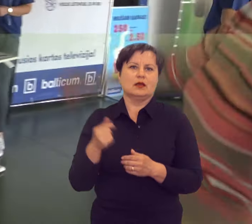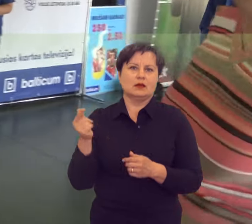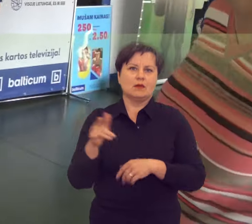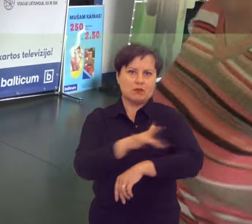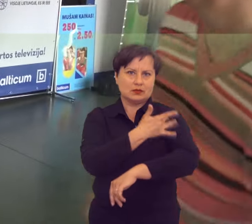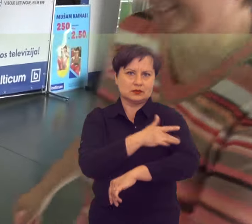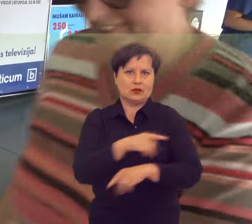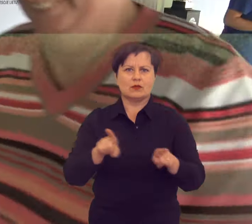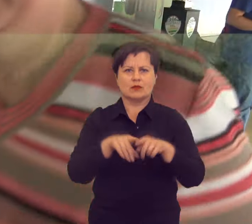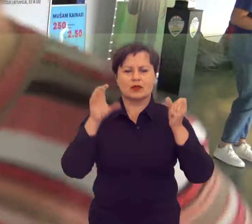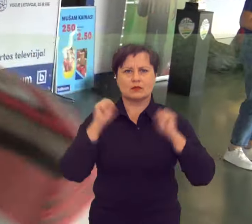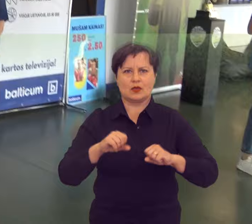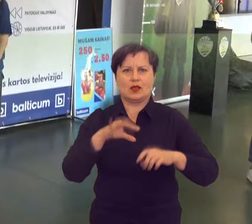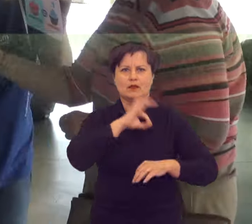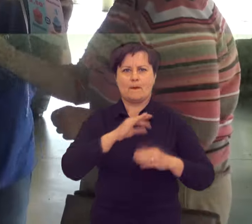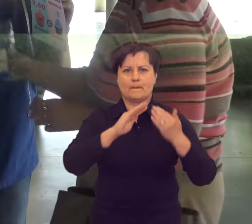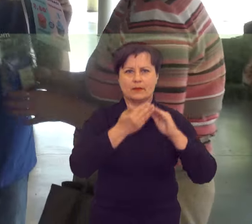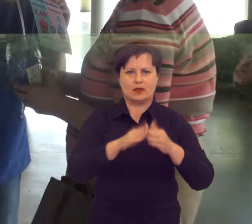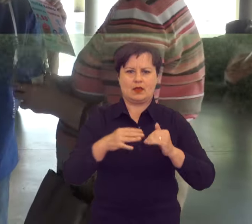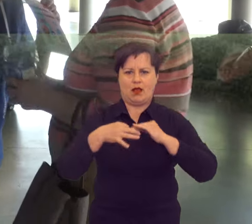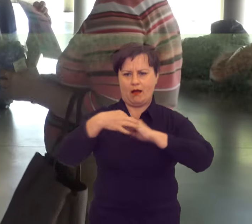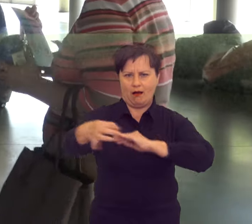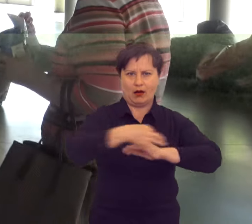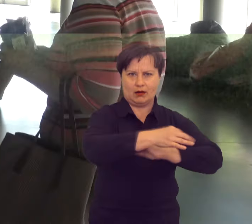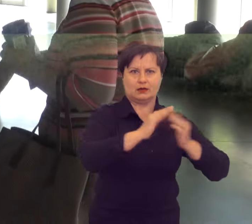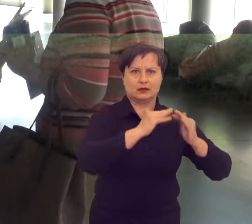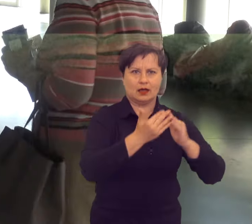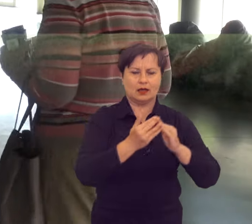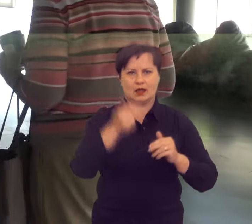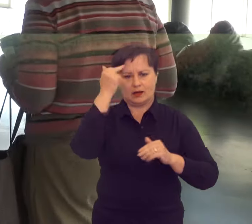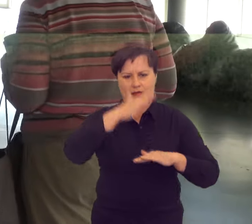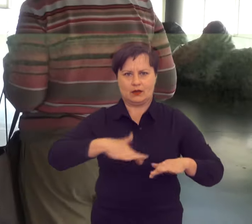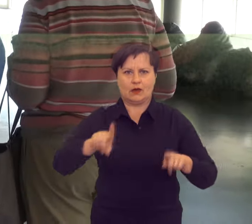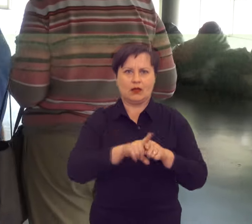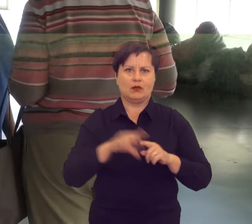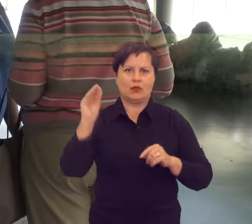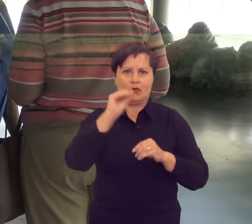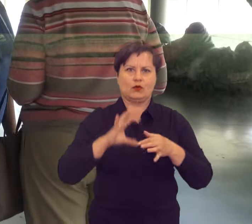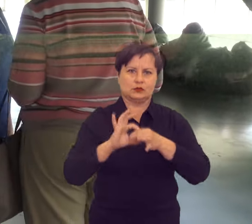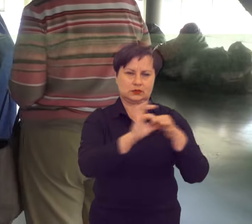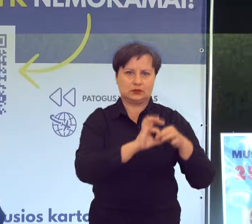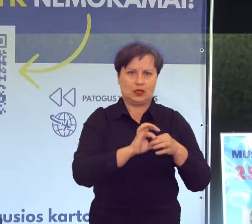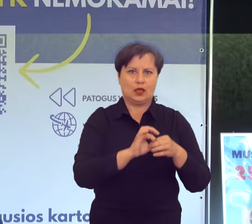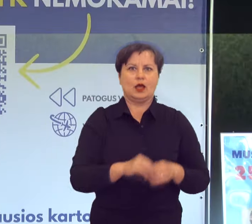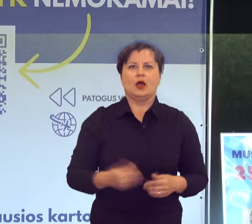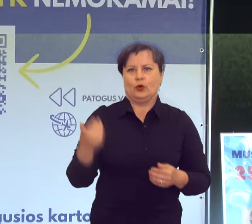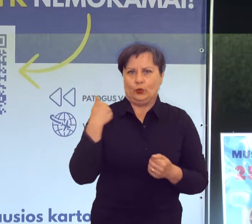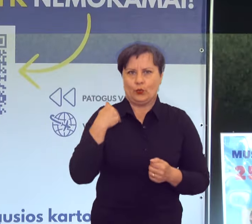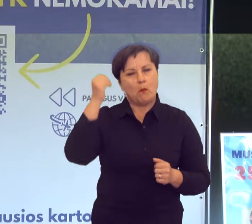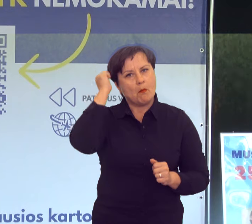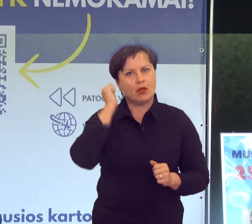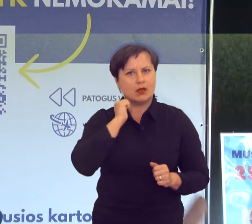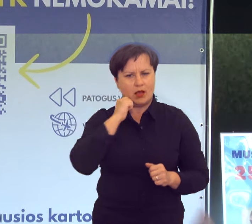ir miestuose, kaimuose, televizija, tiek Lietuvoje, tiek Europos Sąjungoje. Tai norisi visų pirma padėkoti,